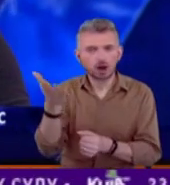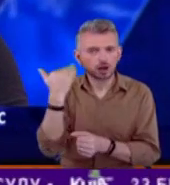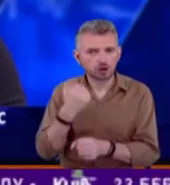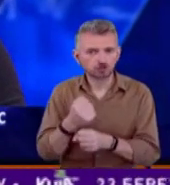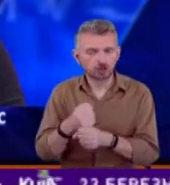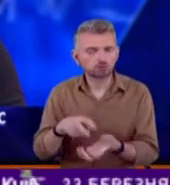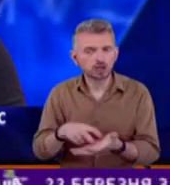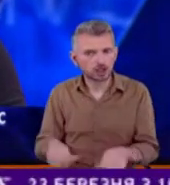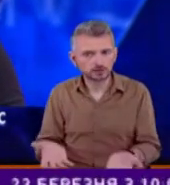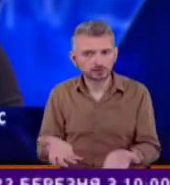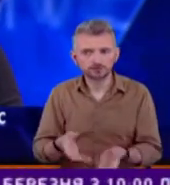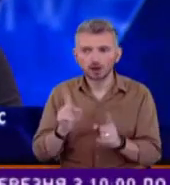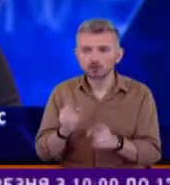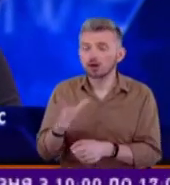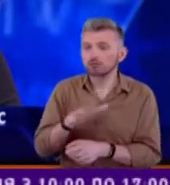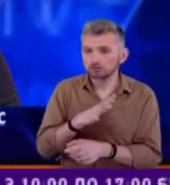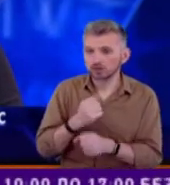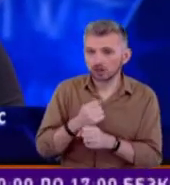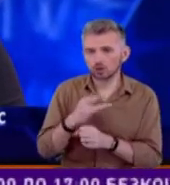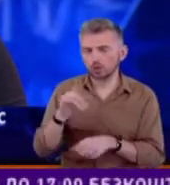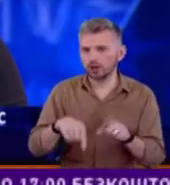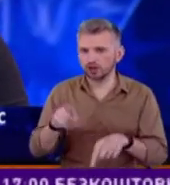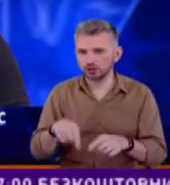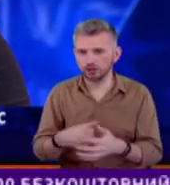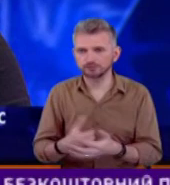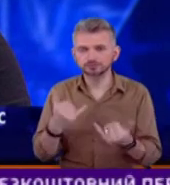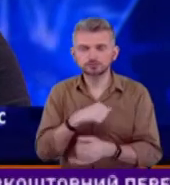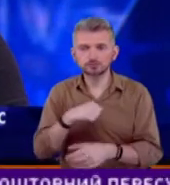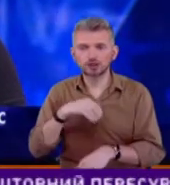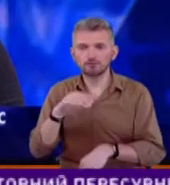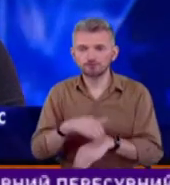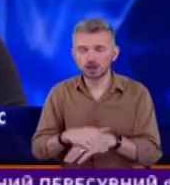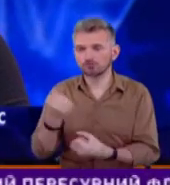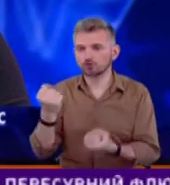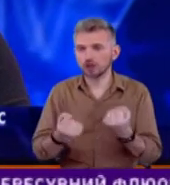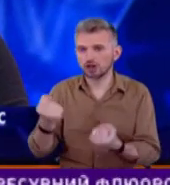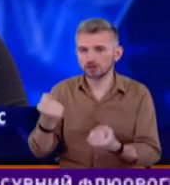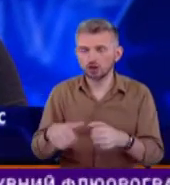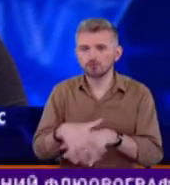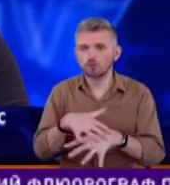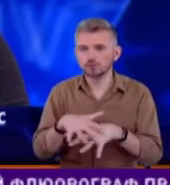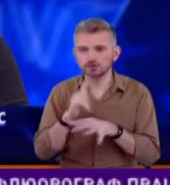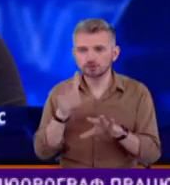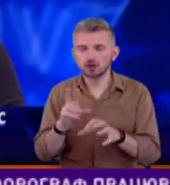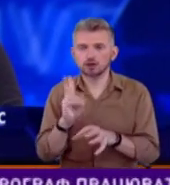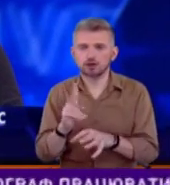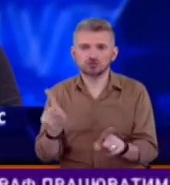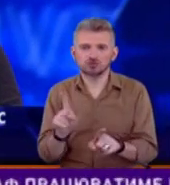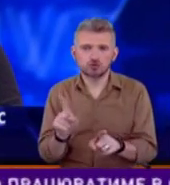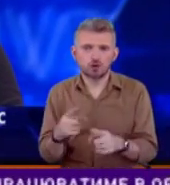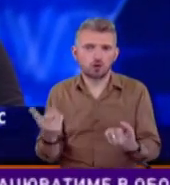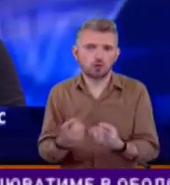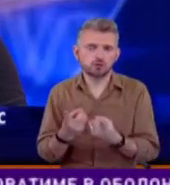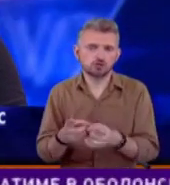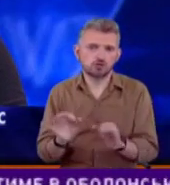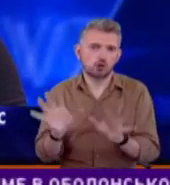все-таки боялись. Хотя делали, но намного реже. И сейчас сам факт вождения автомобиля в обществе воспринимается как что-то само собой